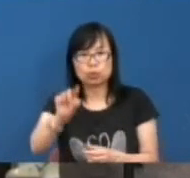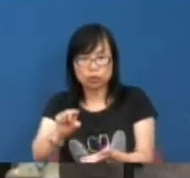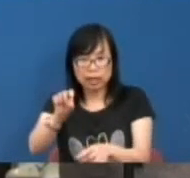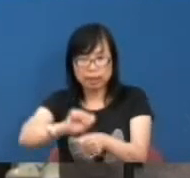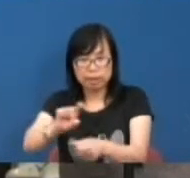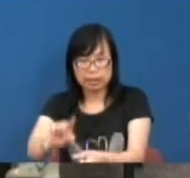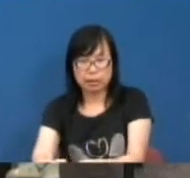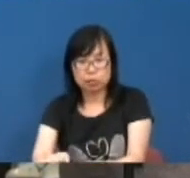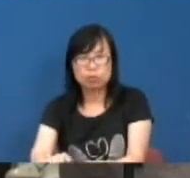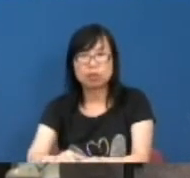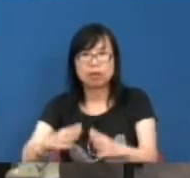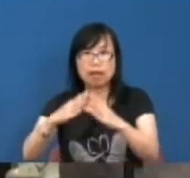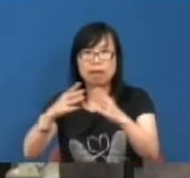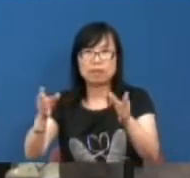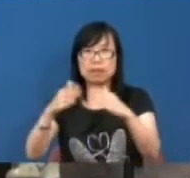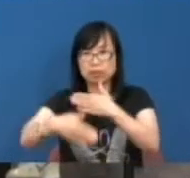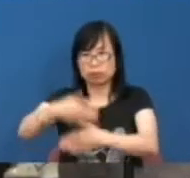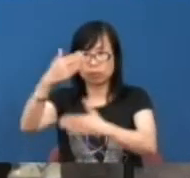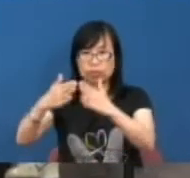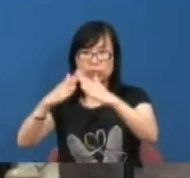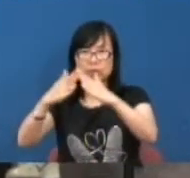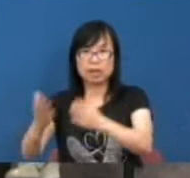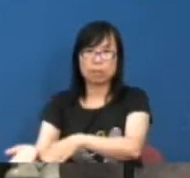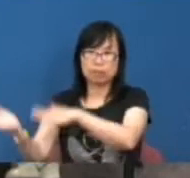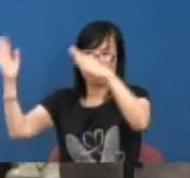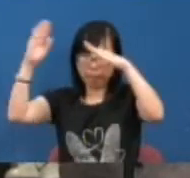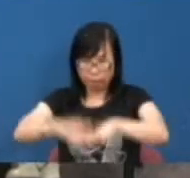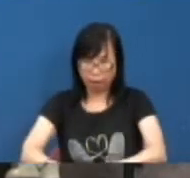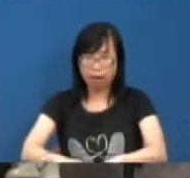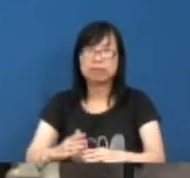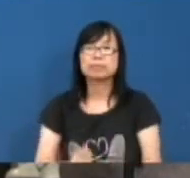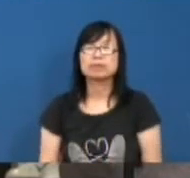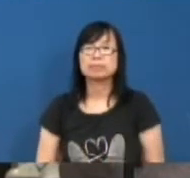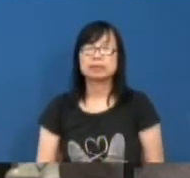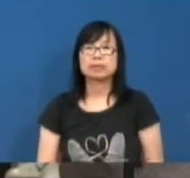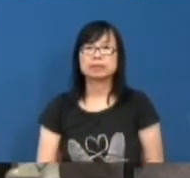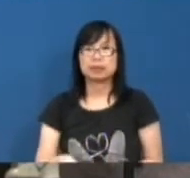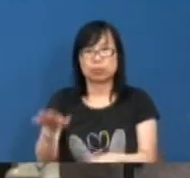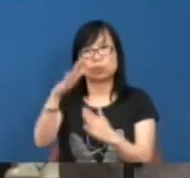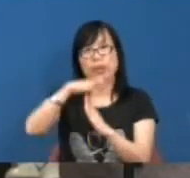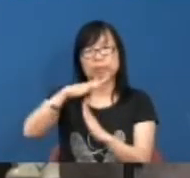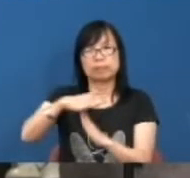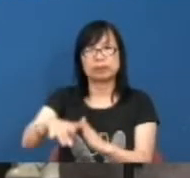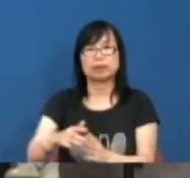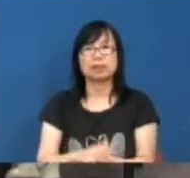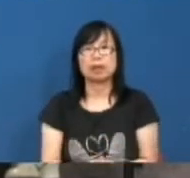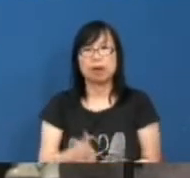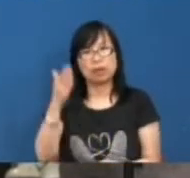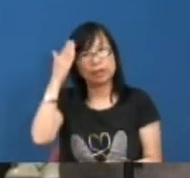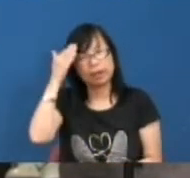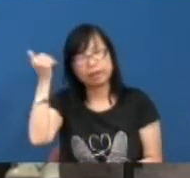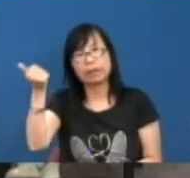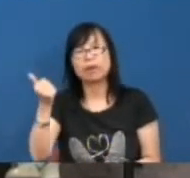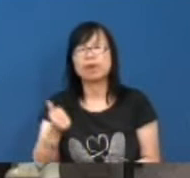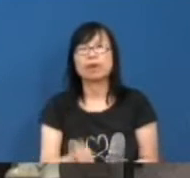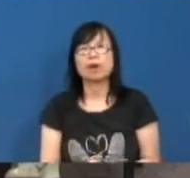實 是不應該即容許的，當然一定要禁止，所以幸好我們都